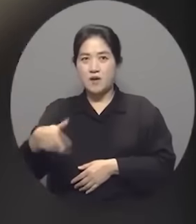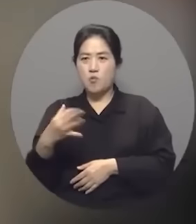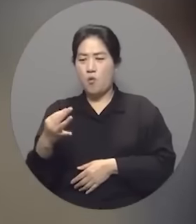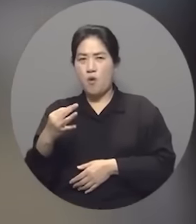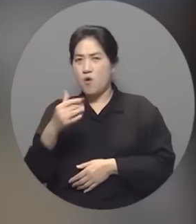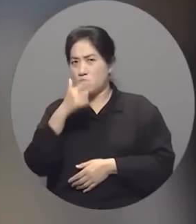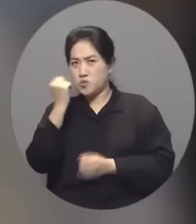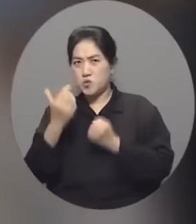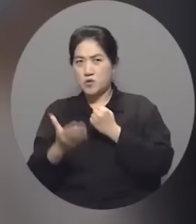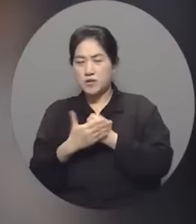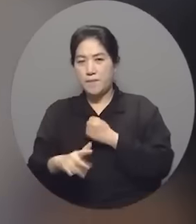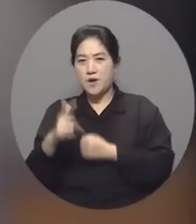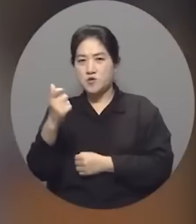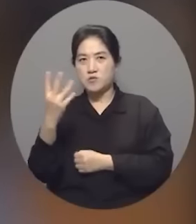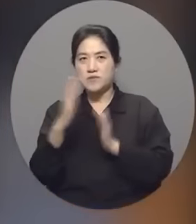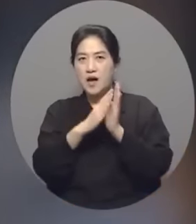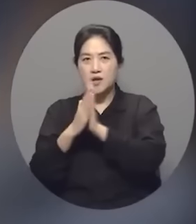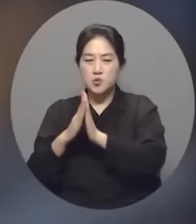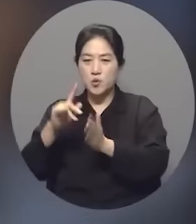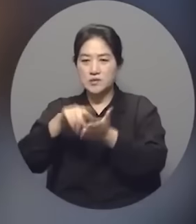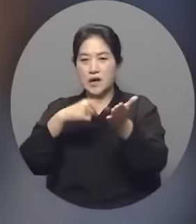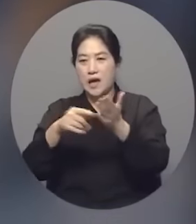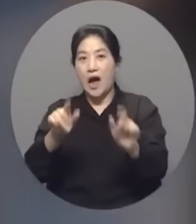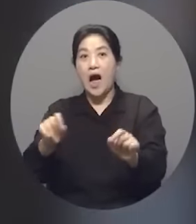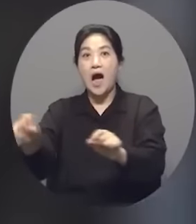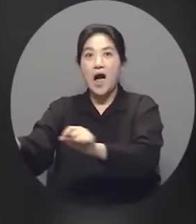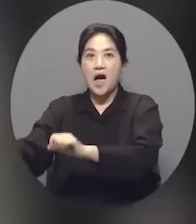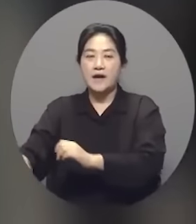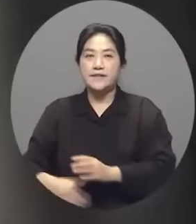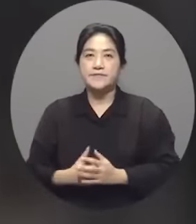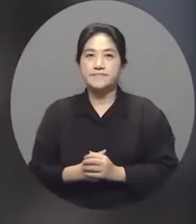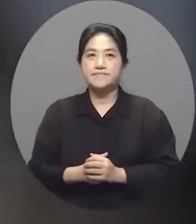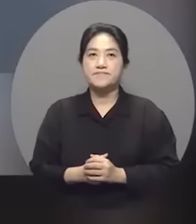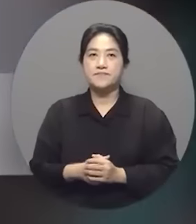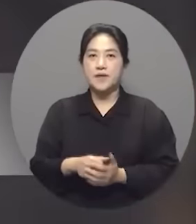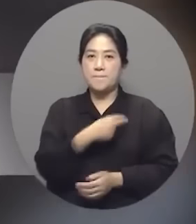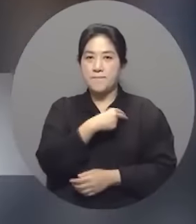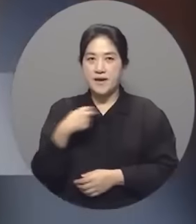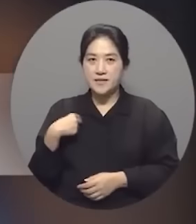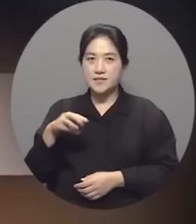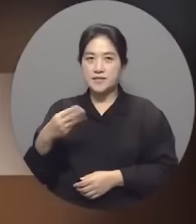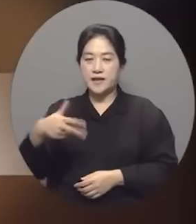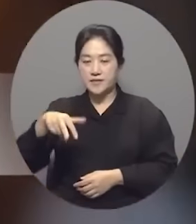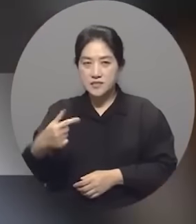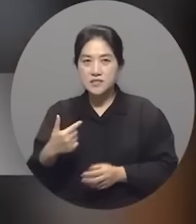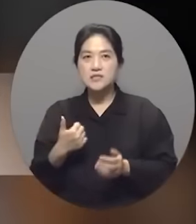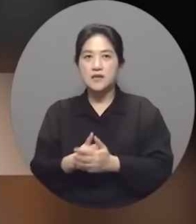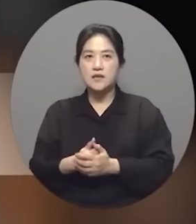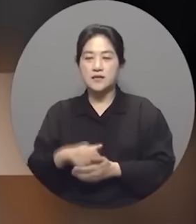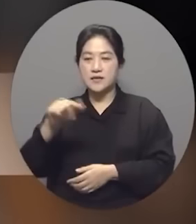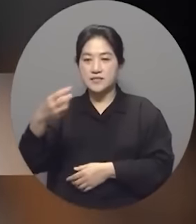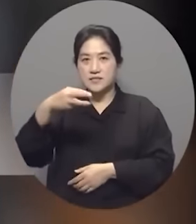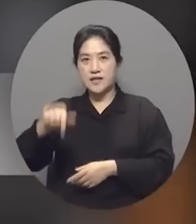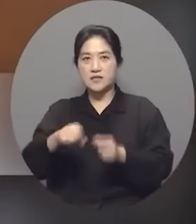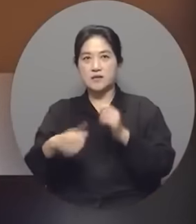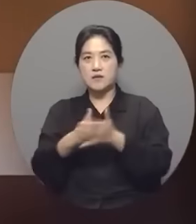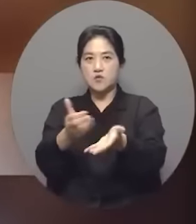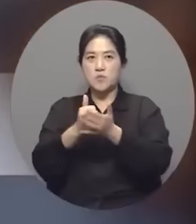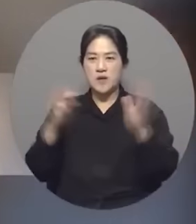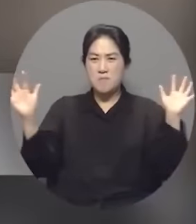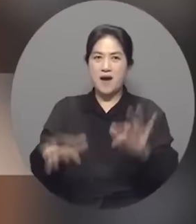규모의 만기도래 상품의 상환을 연기한 겁니다 베이징과 텐진의 중국제 신탁 지점에는 고객들이